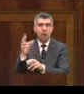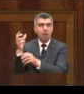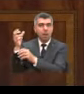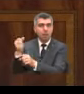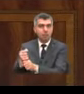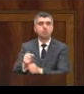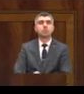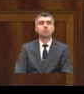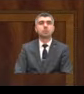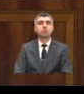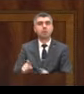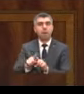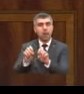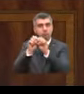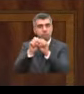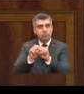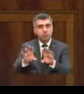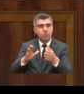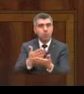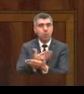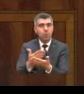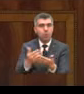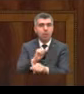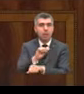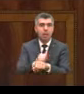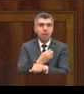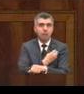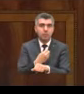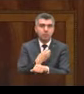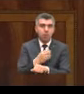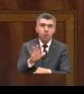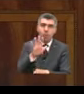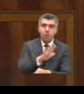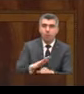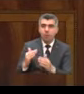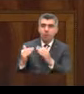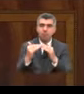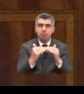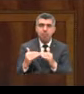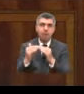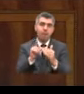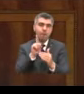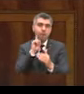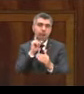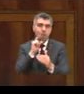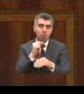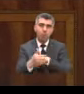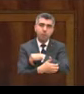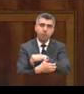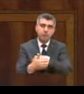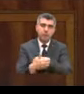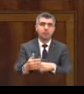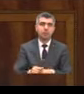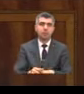مما سيضمن التعميم الكامل للحماية الاجتماعية على المواطنين والمواطنات، خصوصا منهم الفئة الهشة.